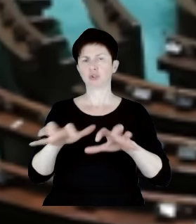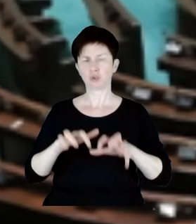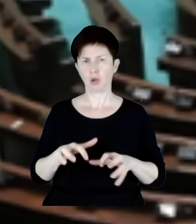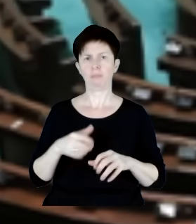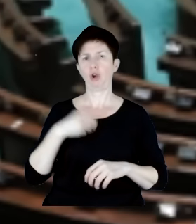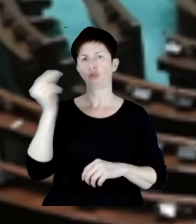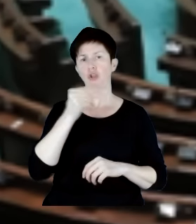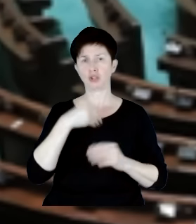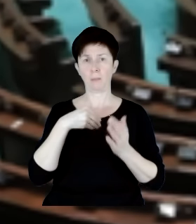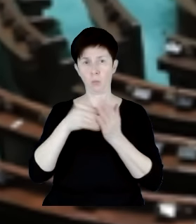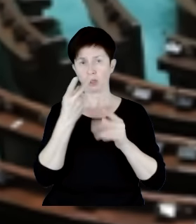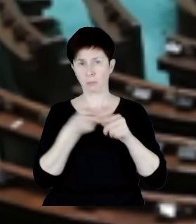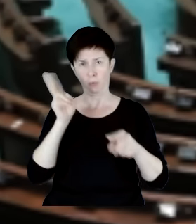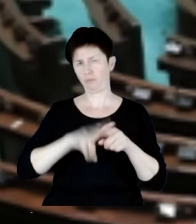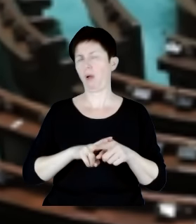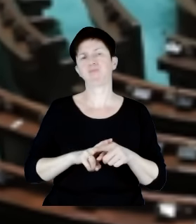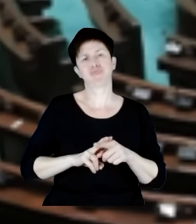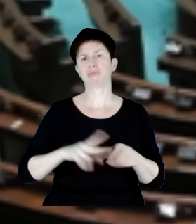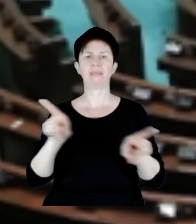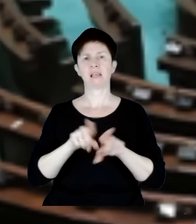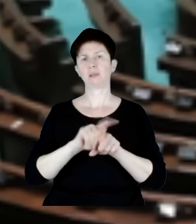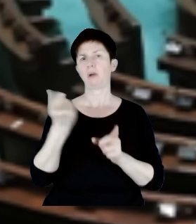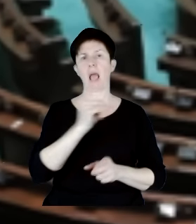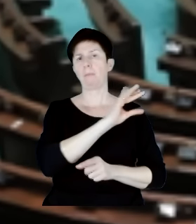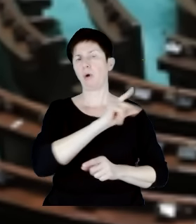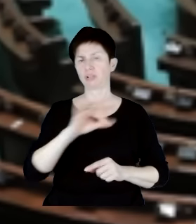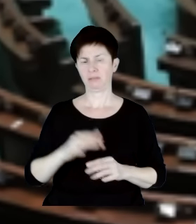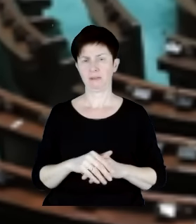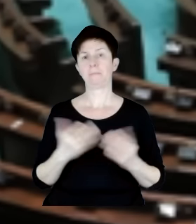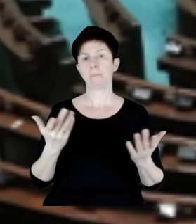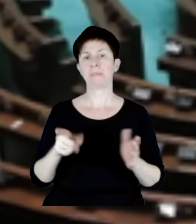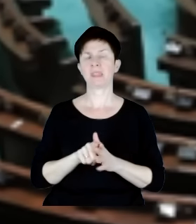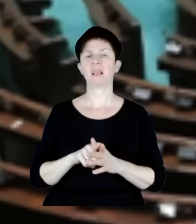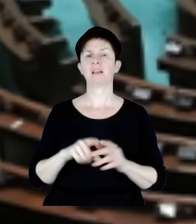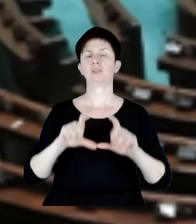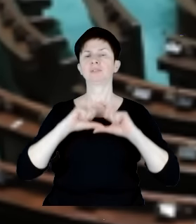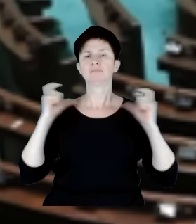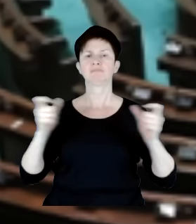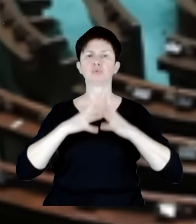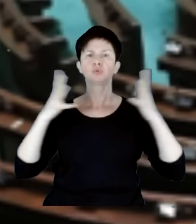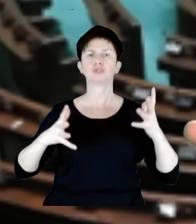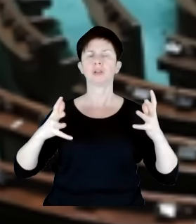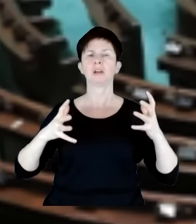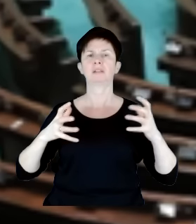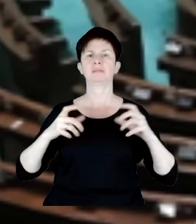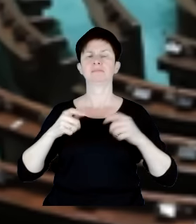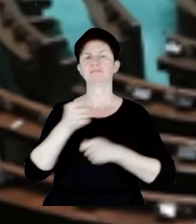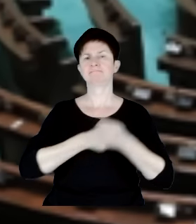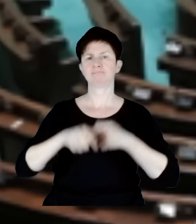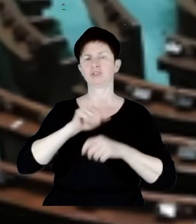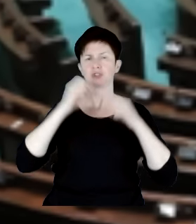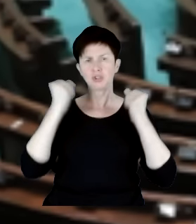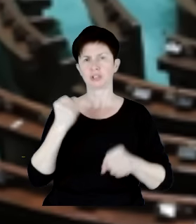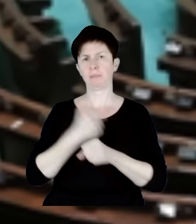razy więcej niż w piątek albo w sobotę. A po drugie, no branża handlowa, supermarkety, duże sieci handlowe, to jest ciężka praca do późnych godzin